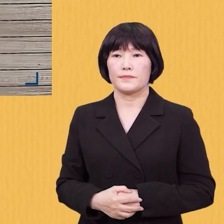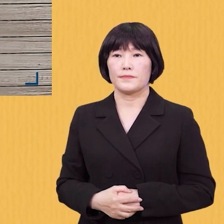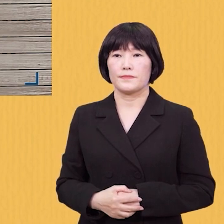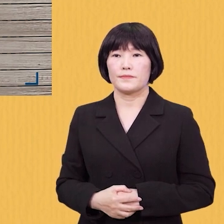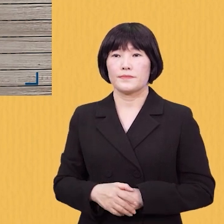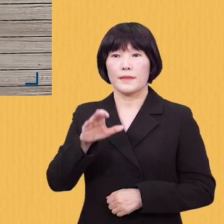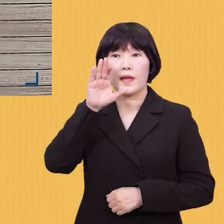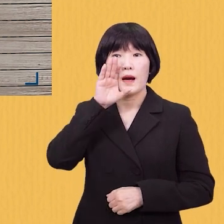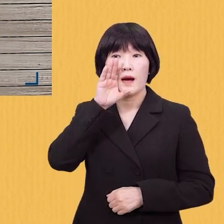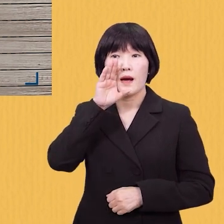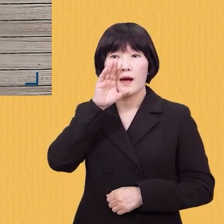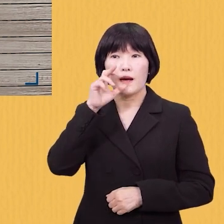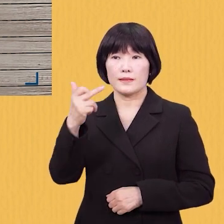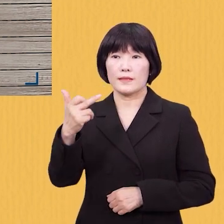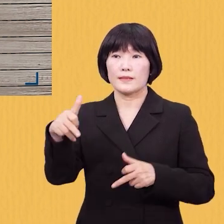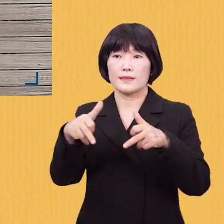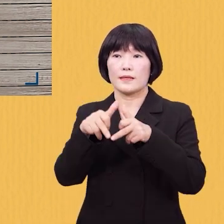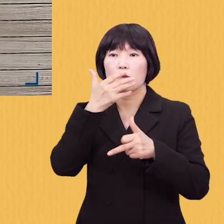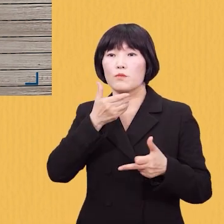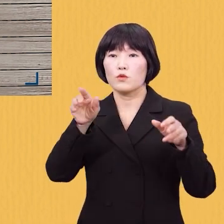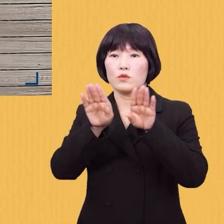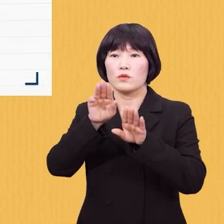아산시 장애인복지관 최승현님,